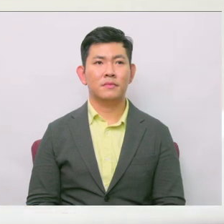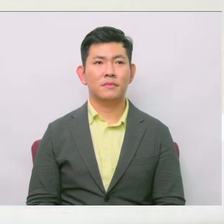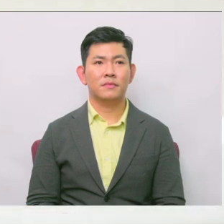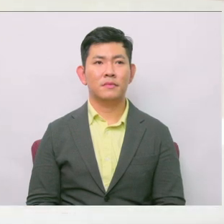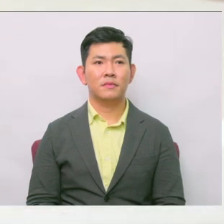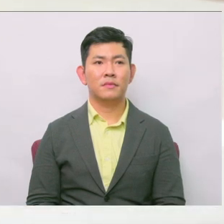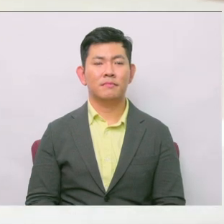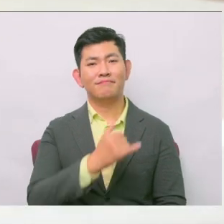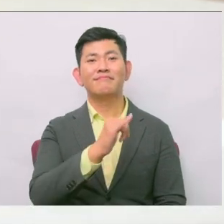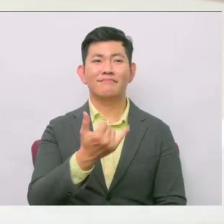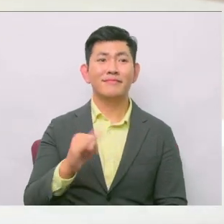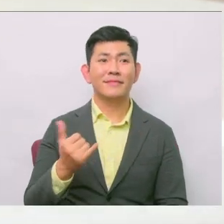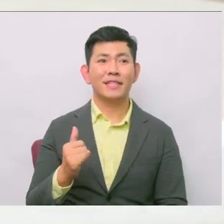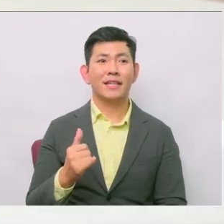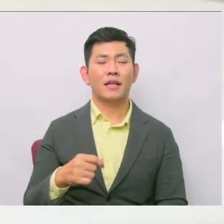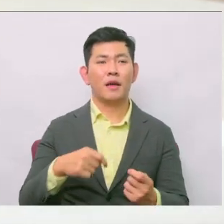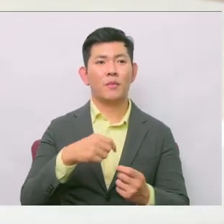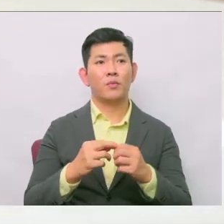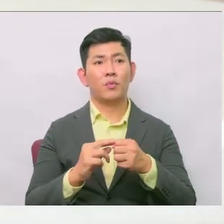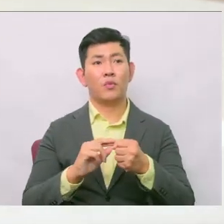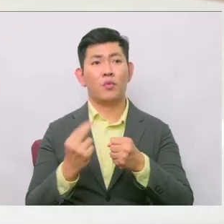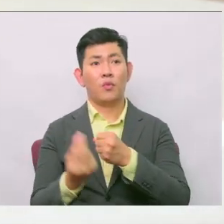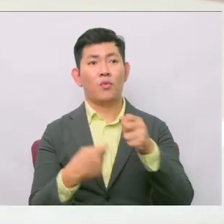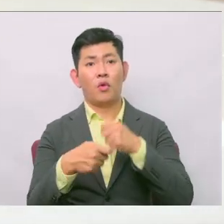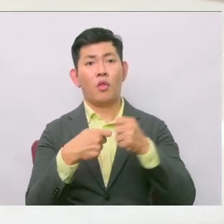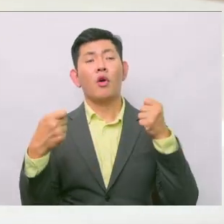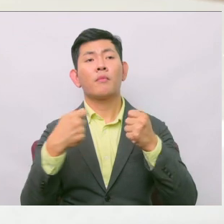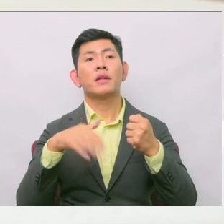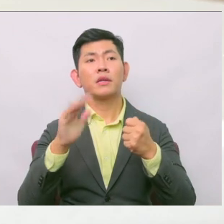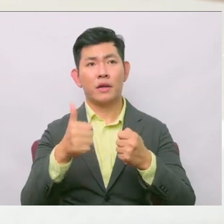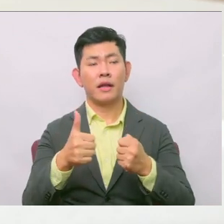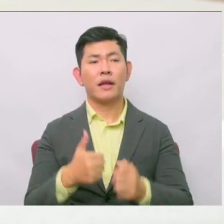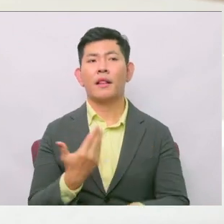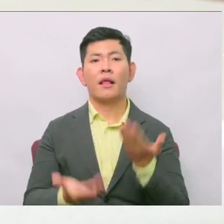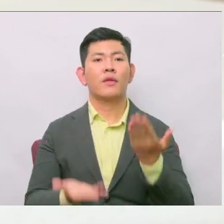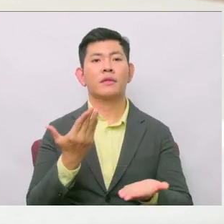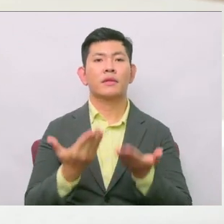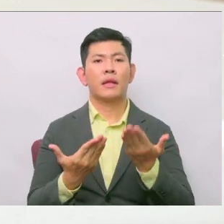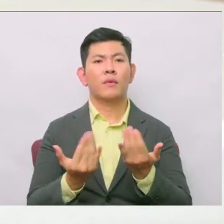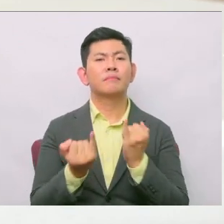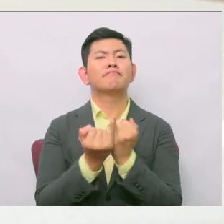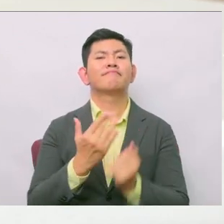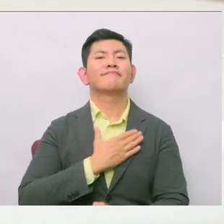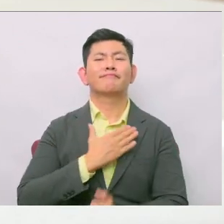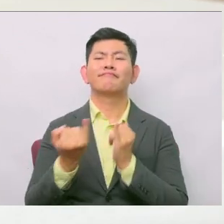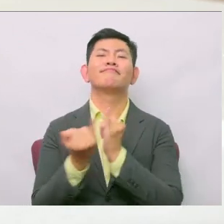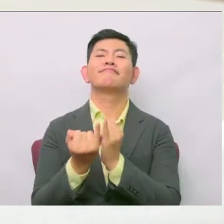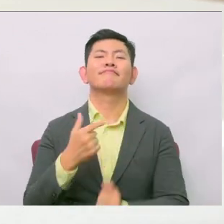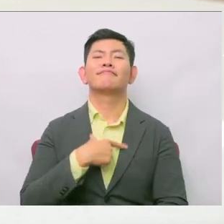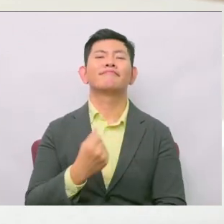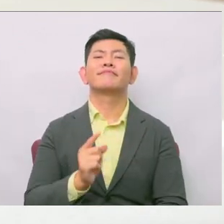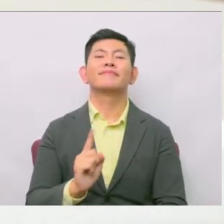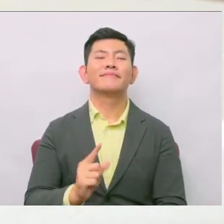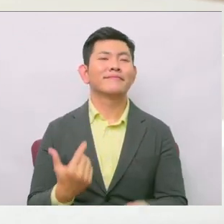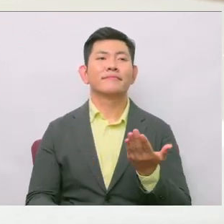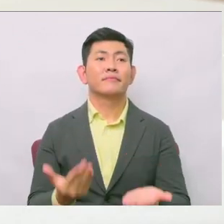พราะบางคนก็จะผูกแบบบล็อกเลยก็มีค่ะครูแล้วแต่ความถนัดของเรานะคะแต่ให้มันด้าม